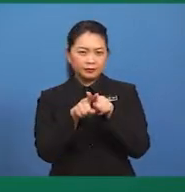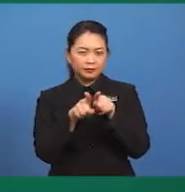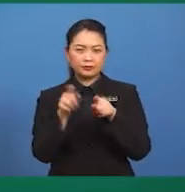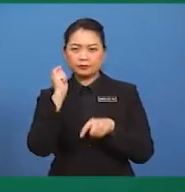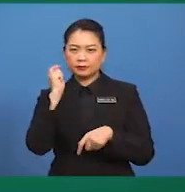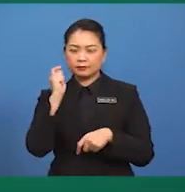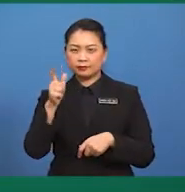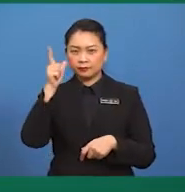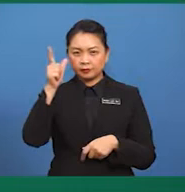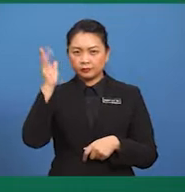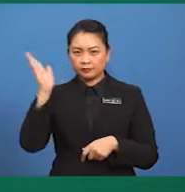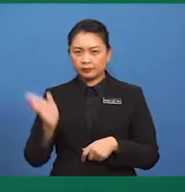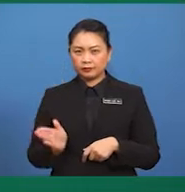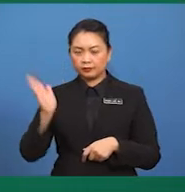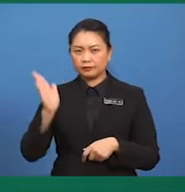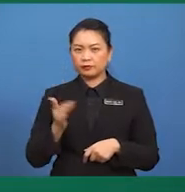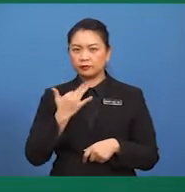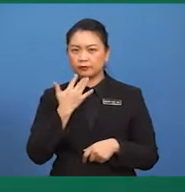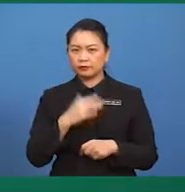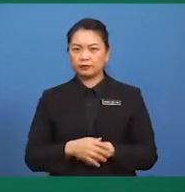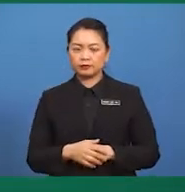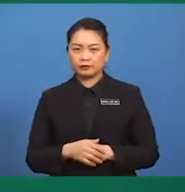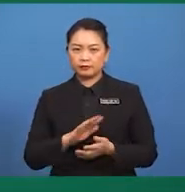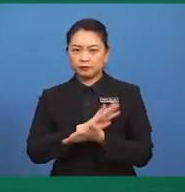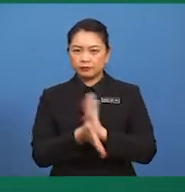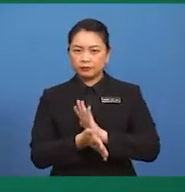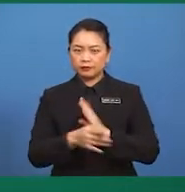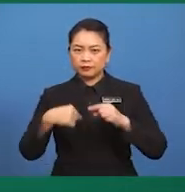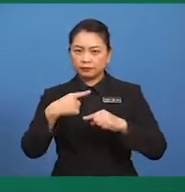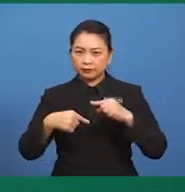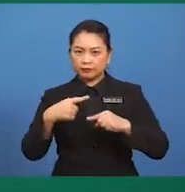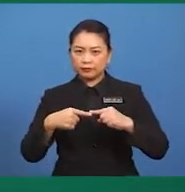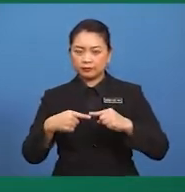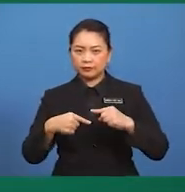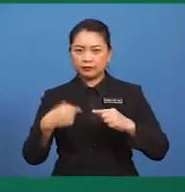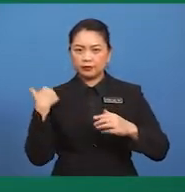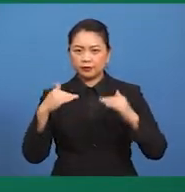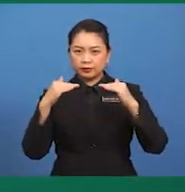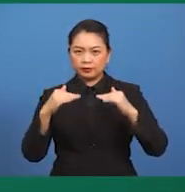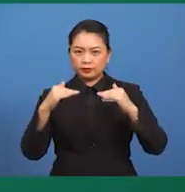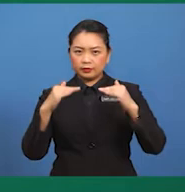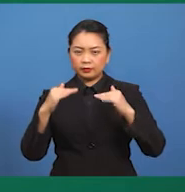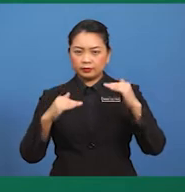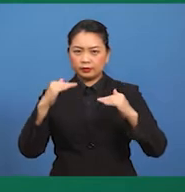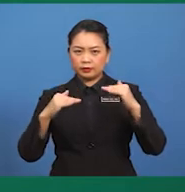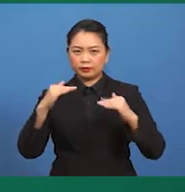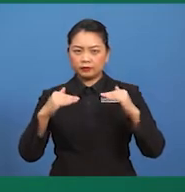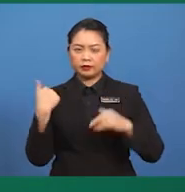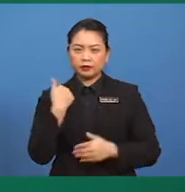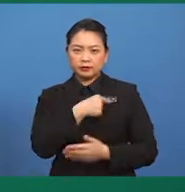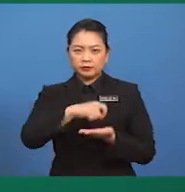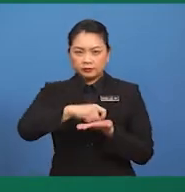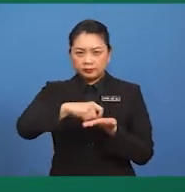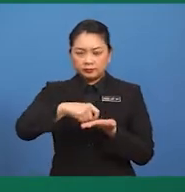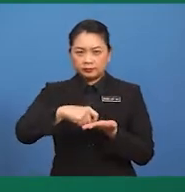terselaras. Lihat amount yang cikgu warnakan itu. Jadi, apabila kita sediakan imbangan duga terselaras, kita